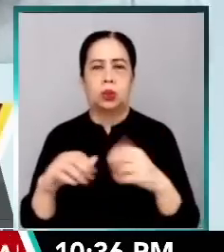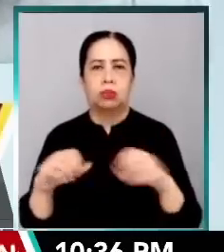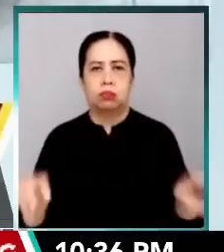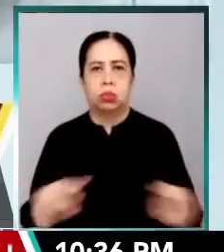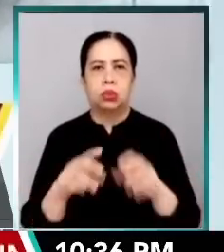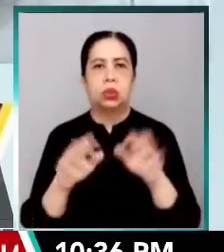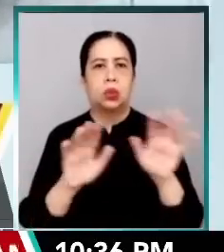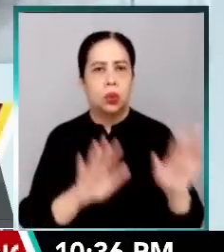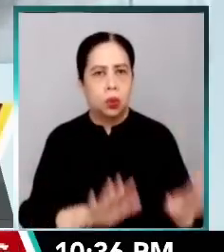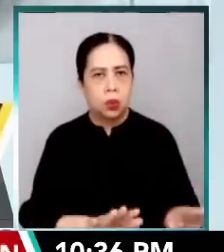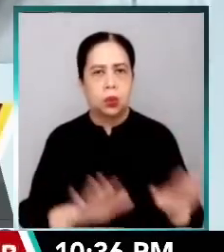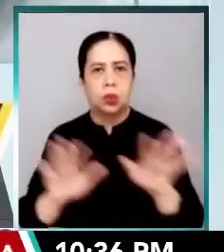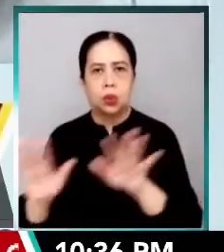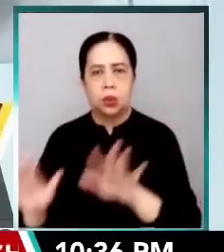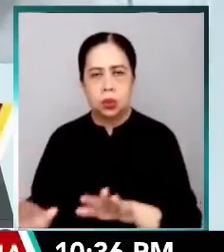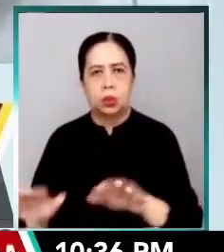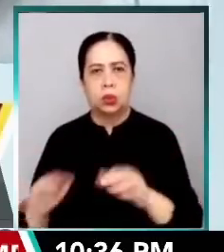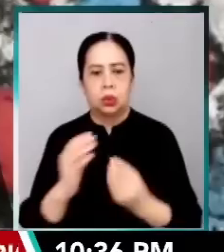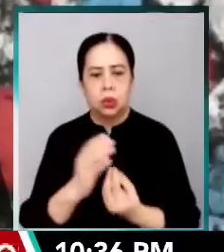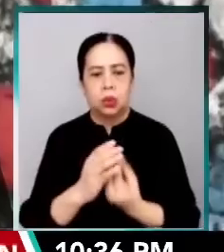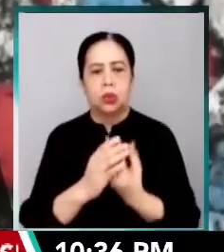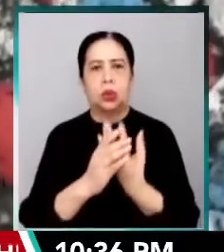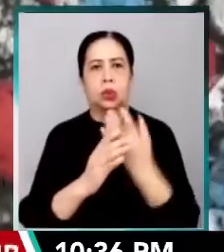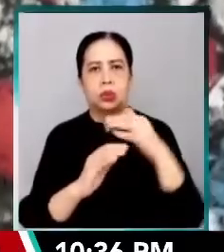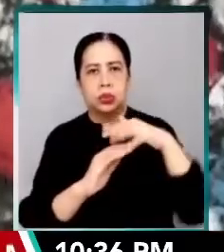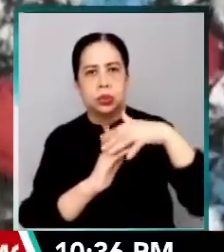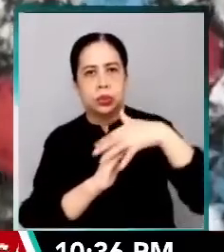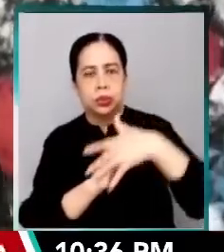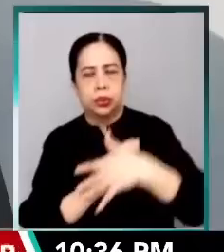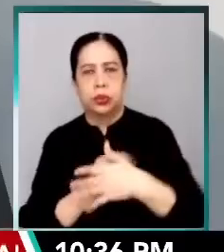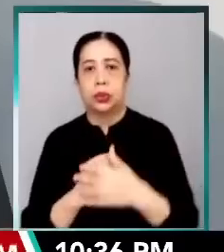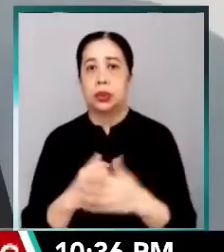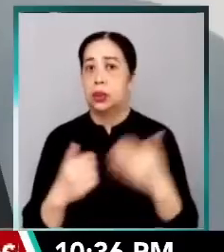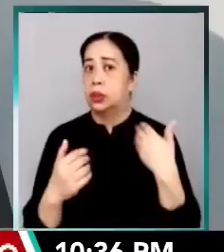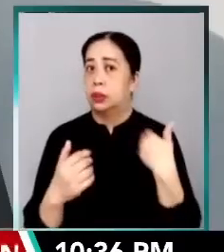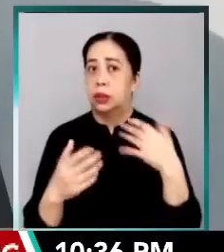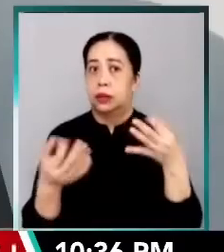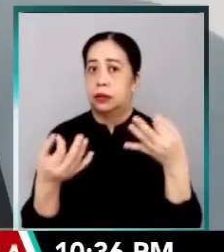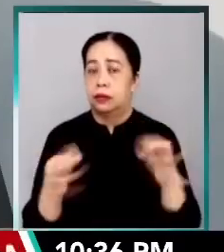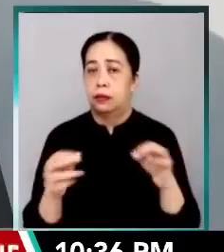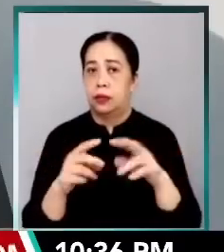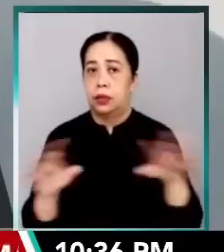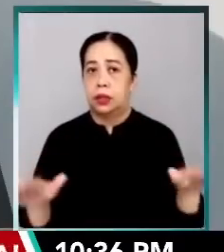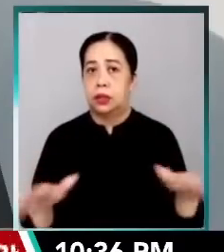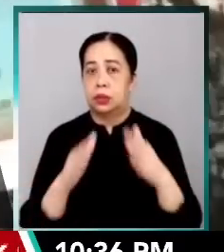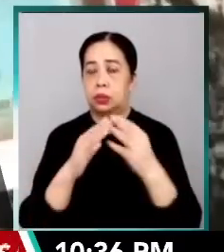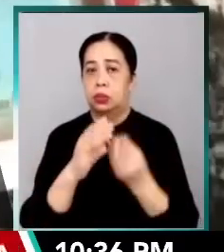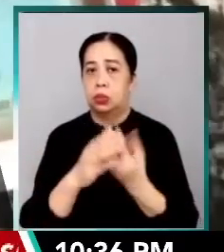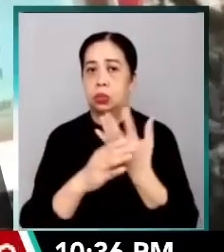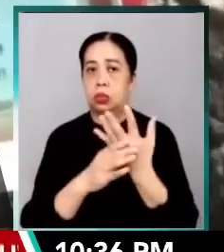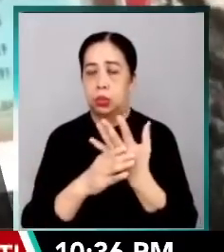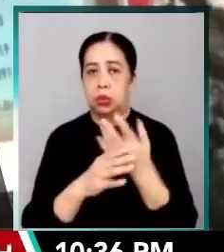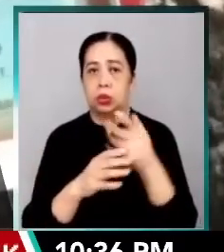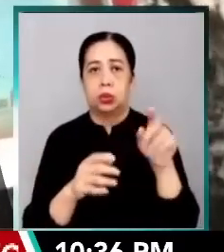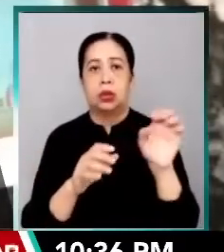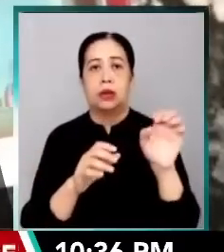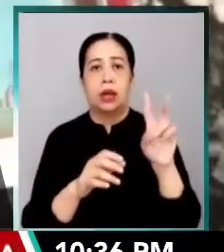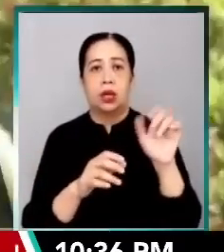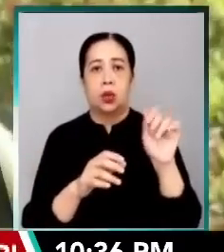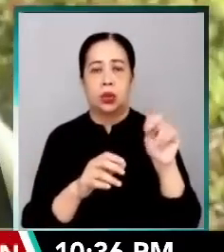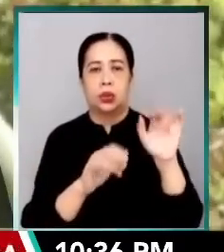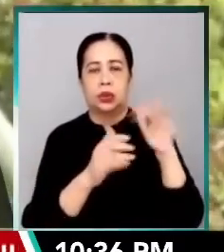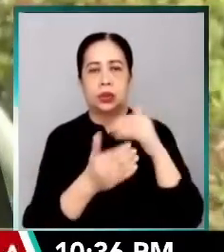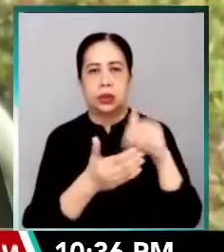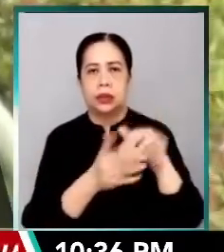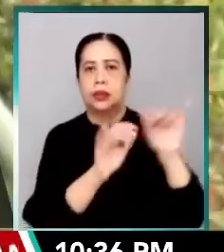na pag-agos ng lava. Habang hindi pa natatapos ang pag-aalboroto ng bulkan, sa mga evacuation center muna mananatili